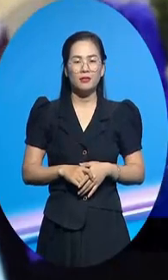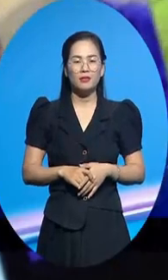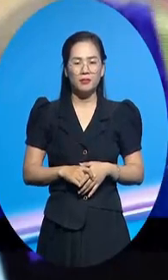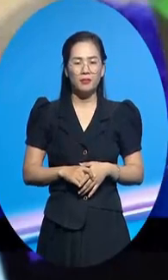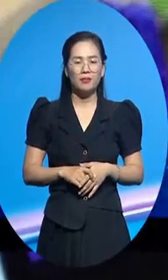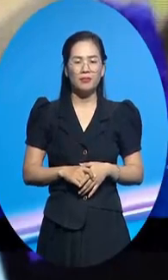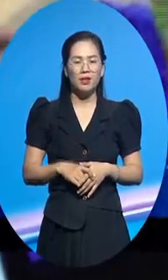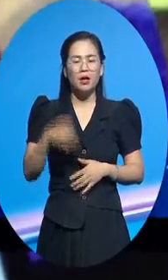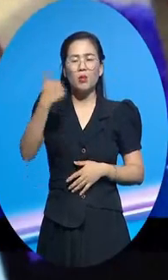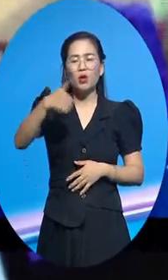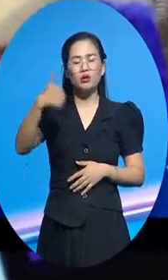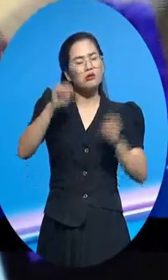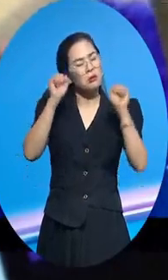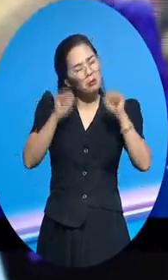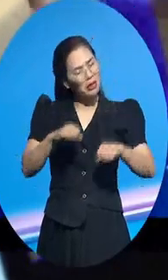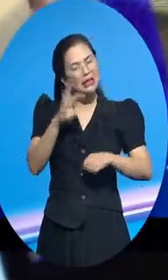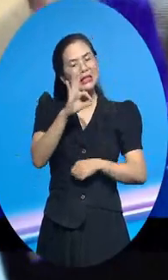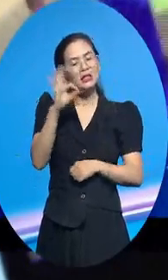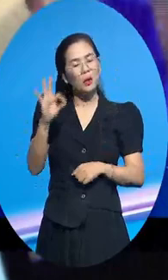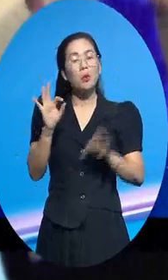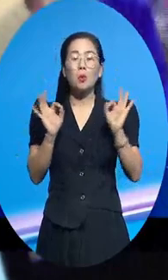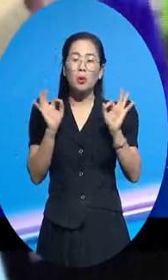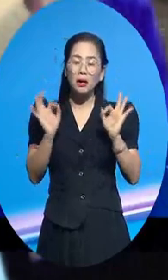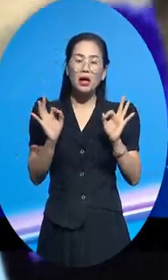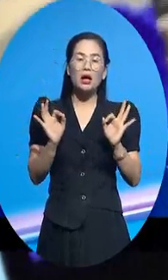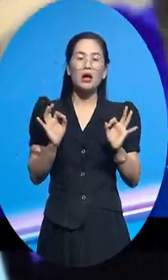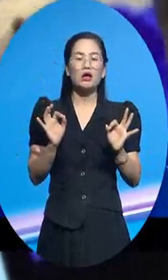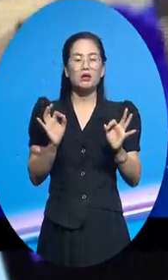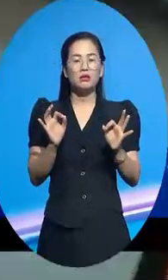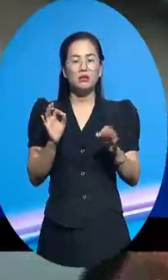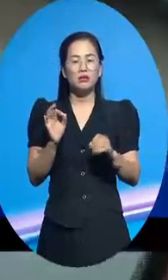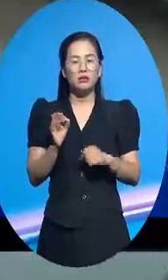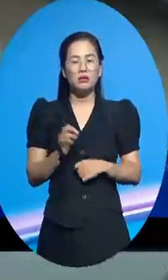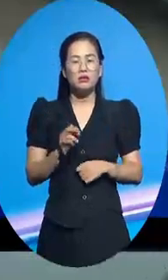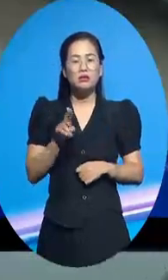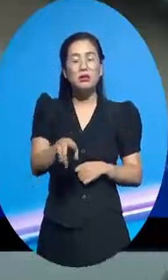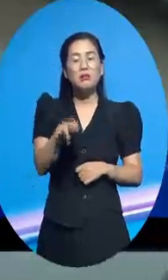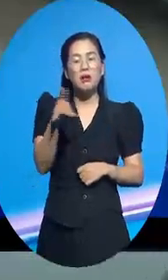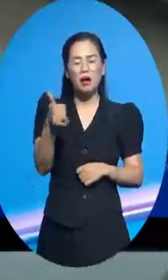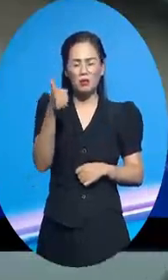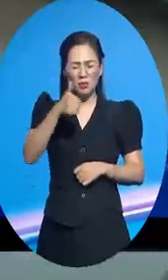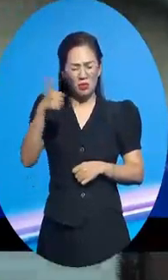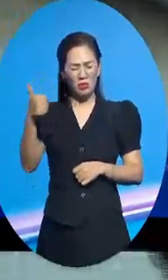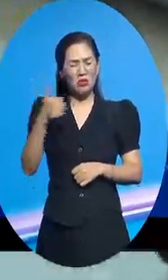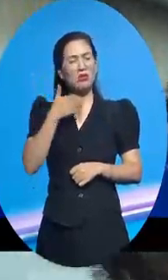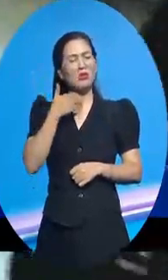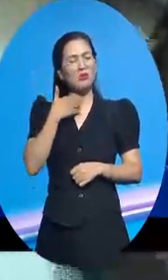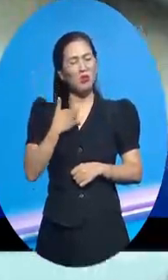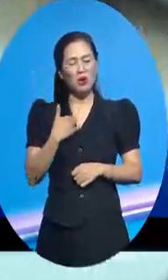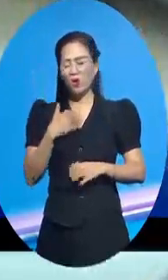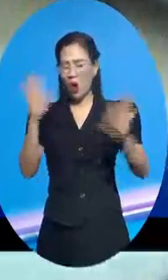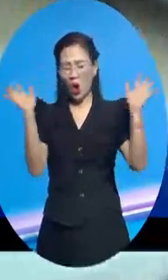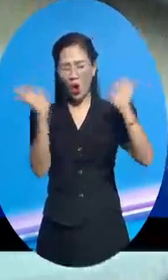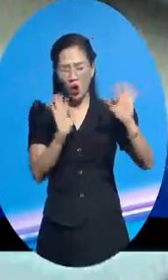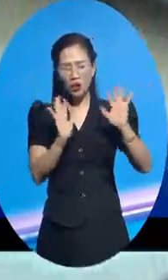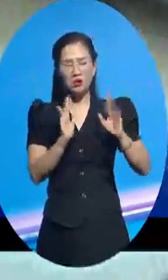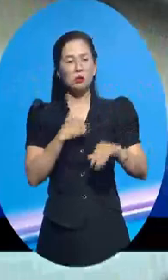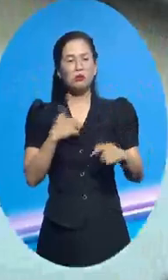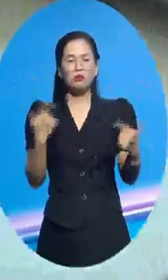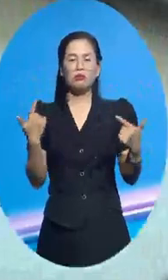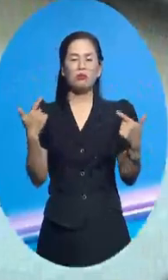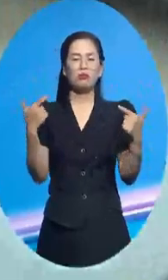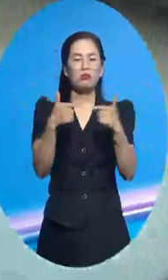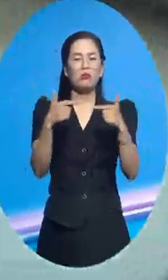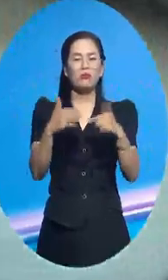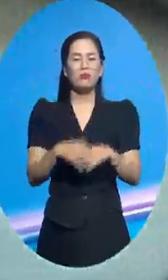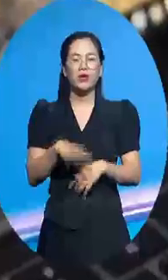Bên cạnh nhiều người dân đồng ý với lệnh cấm TikTok nhằm tránh những rủi ro nghiêm trọng, nhiều người dùng ở bang này đã phản ứng trái chiều. Chẳng hạn lần